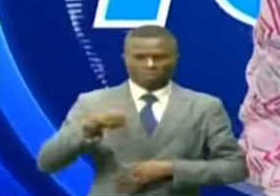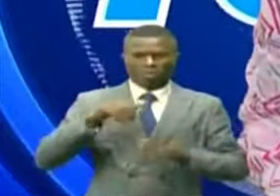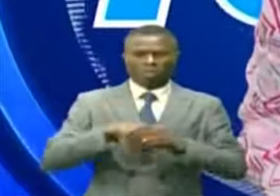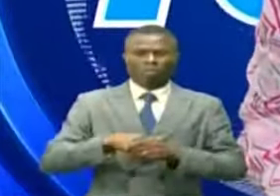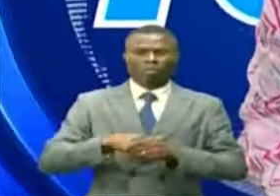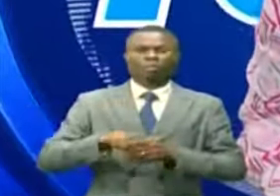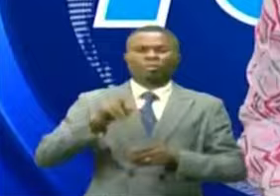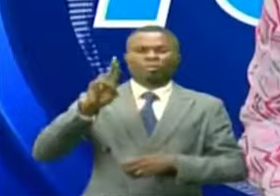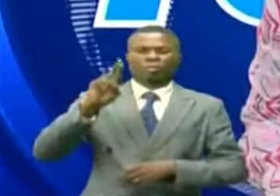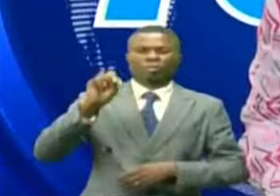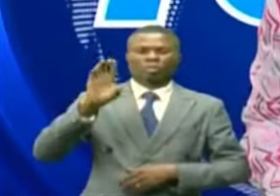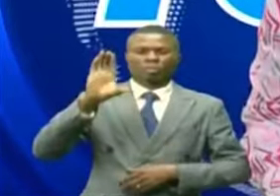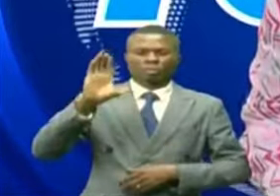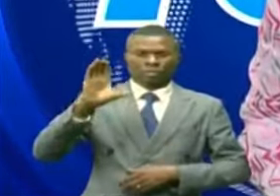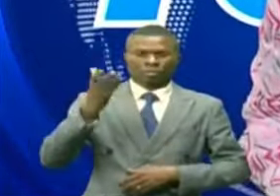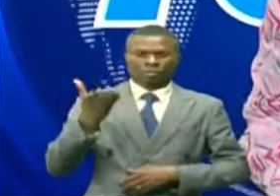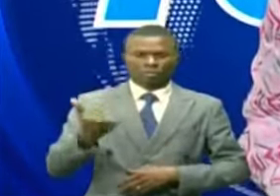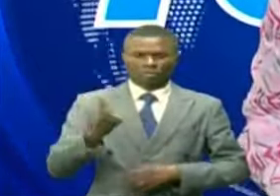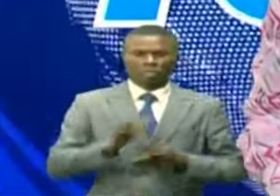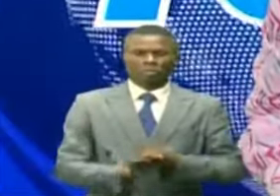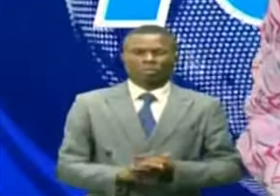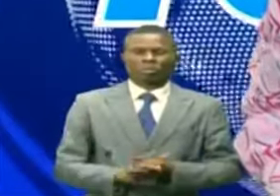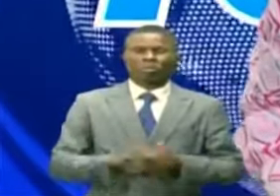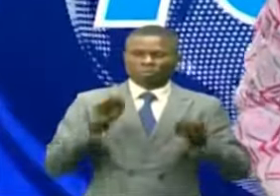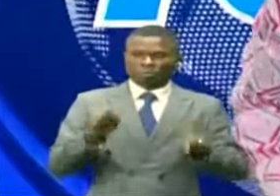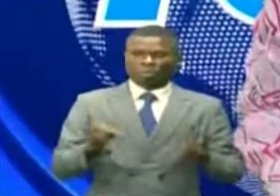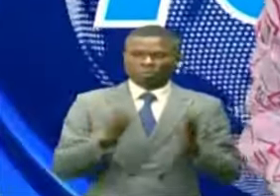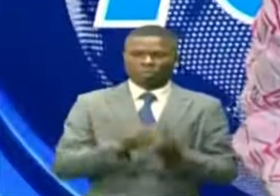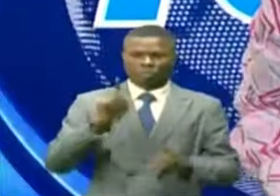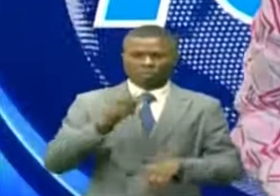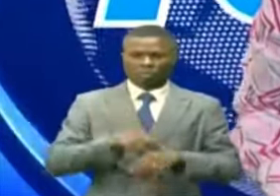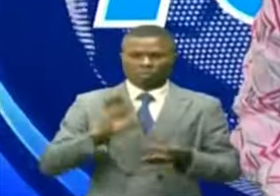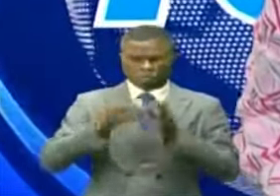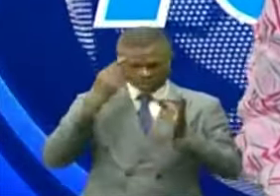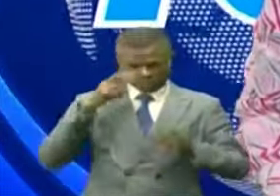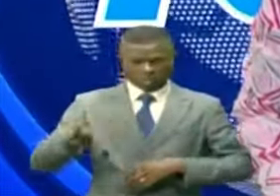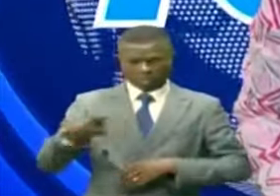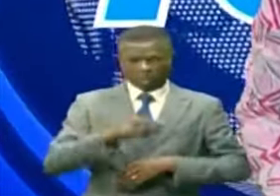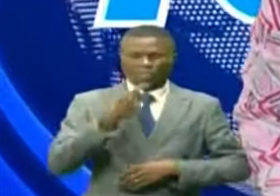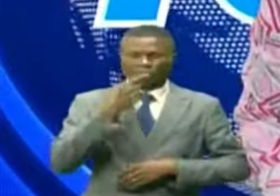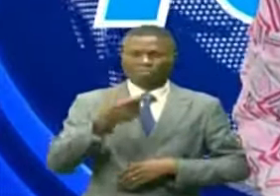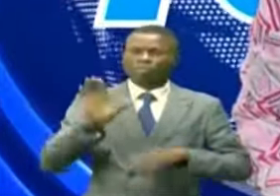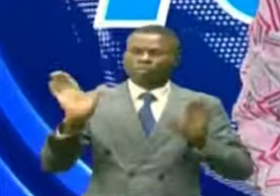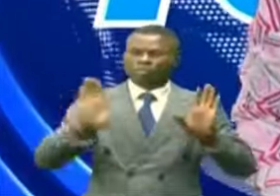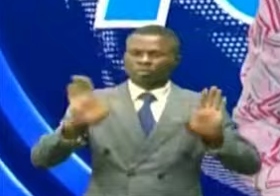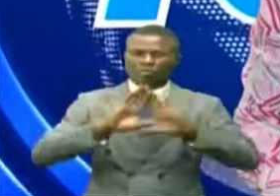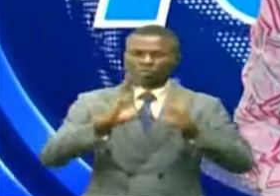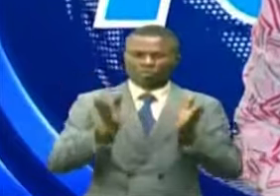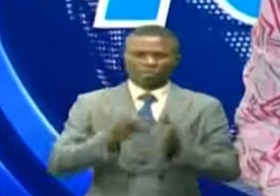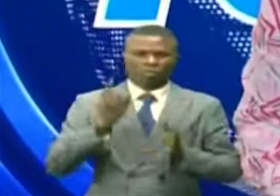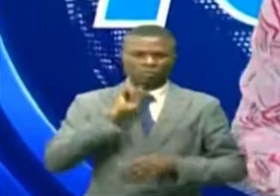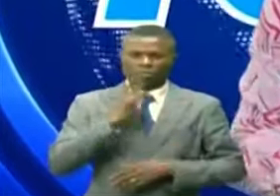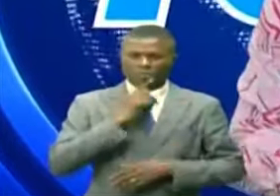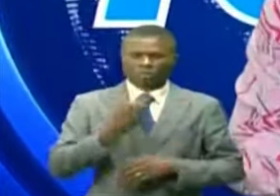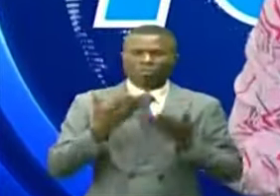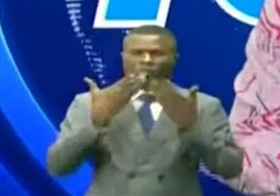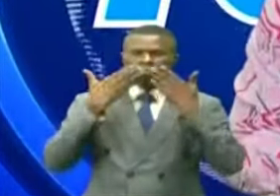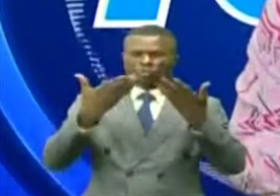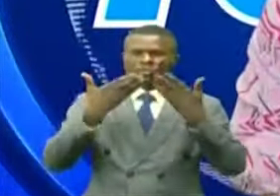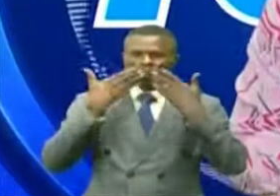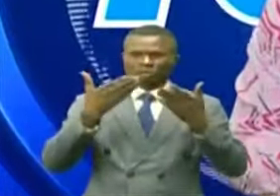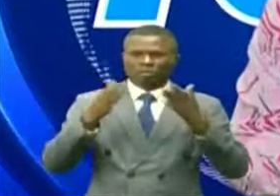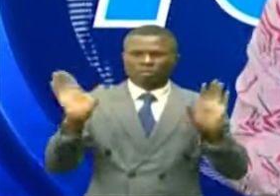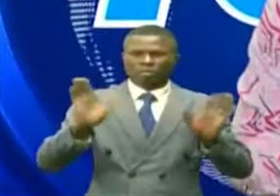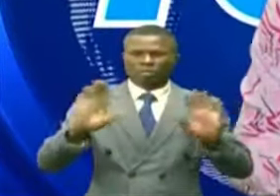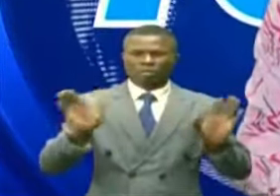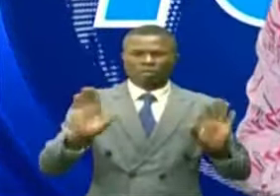travers le monde sur la RTNC 20h Sandra niangi pour la suite de l'actualité excellente suite de programme à toutes et à